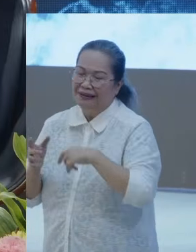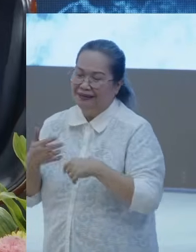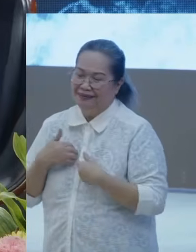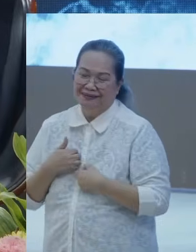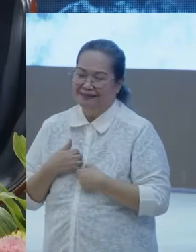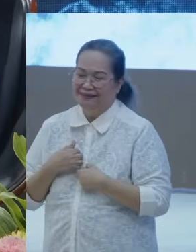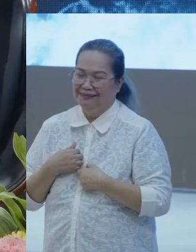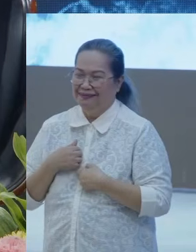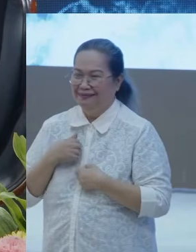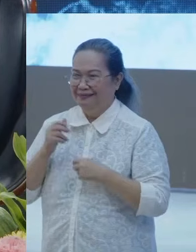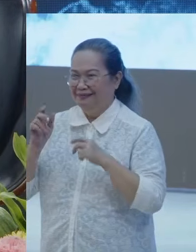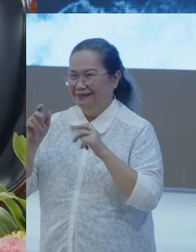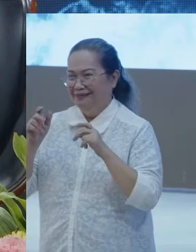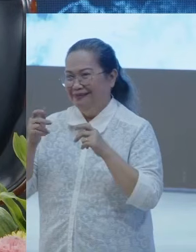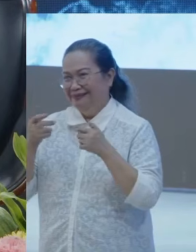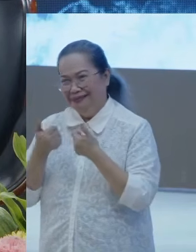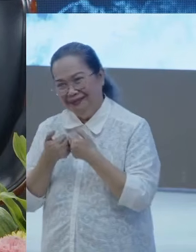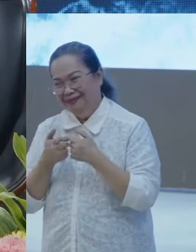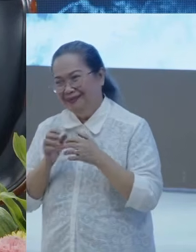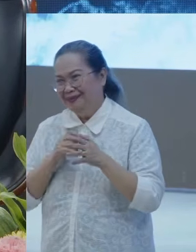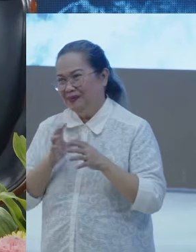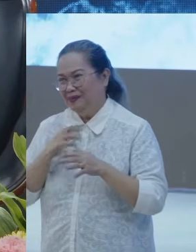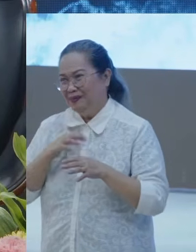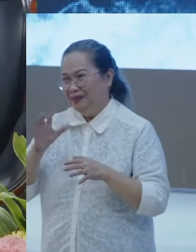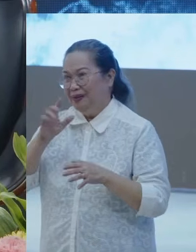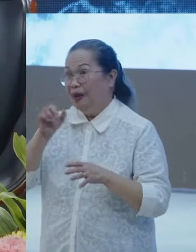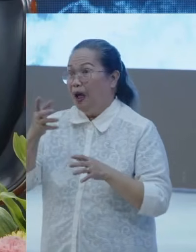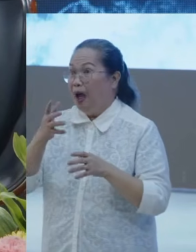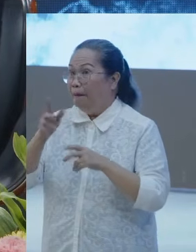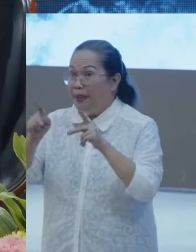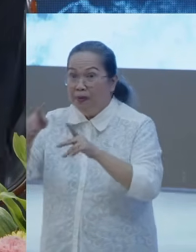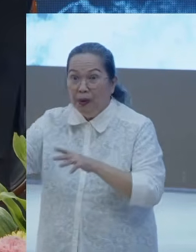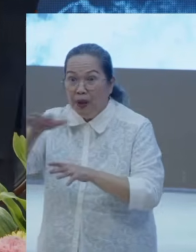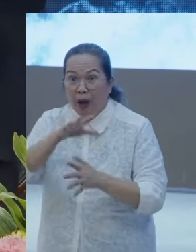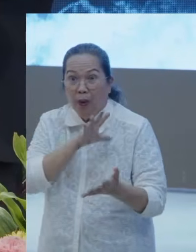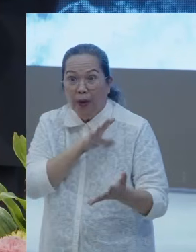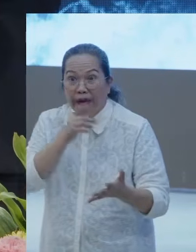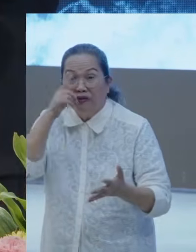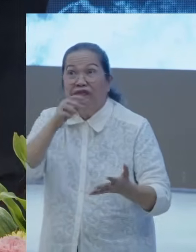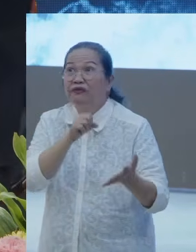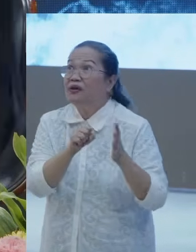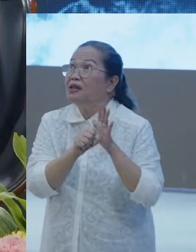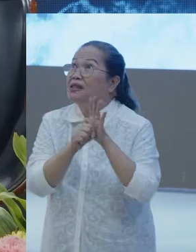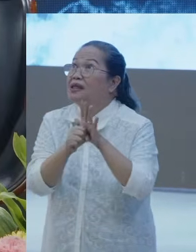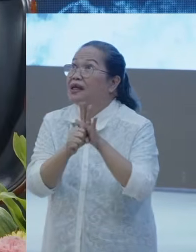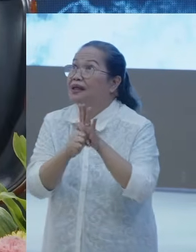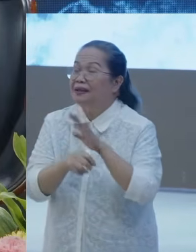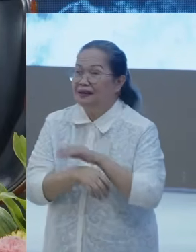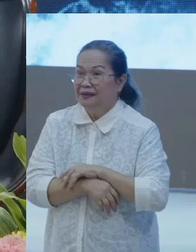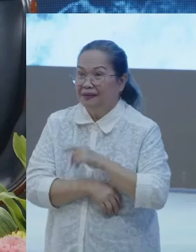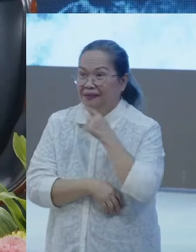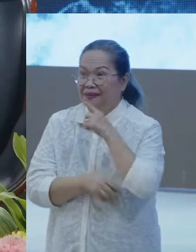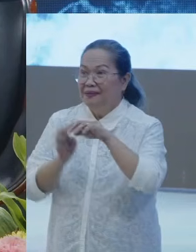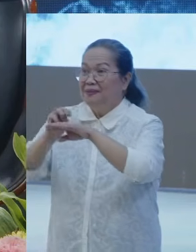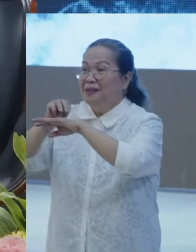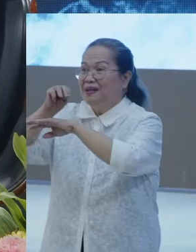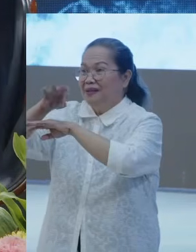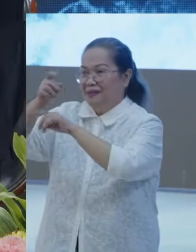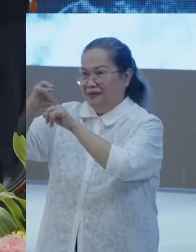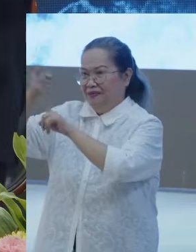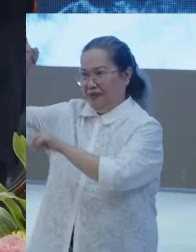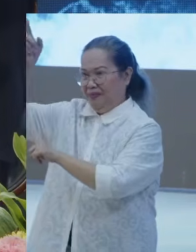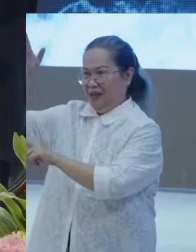nangyari sa'yo. Baka kayo naghihintay pa ng sign hanggang ngayon. Isang mirakulo na galing sa langit.